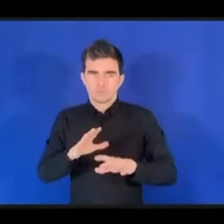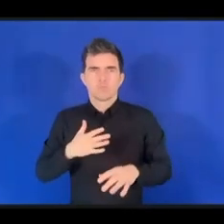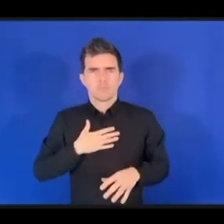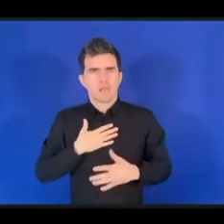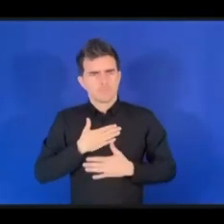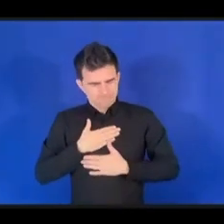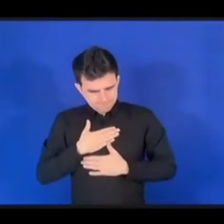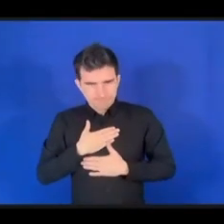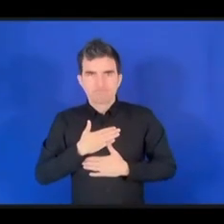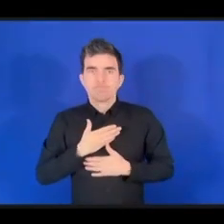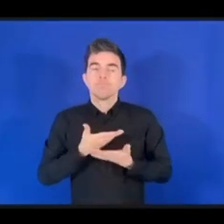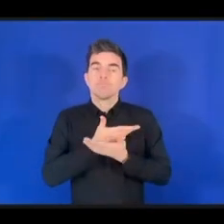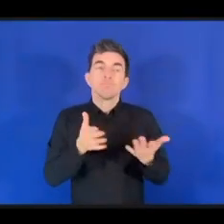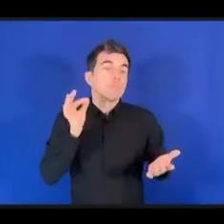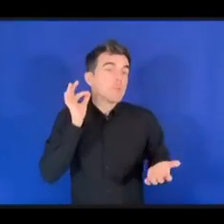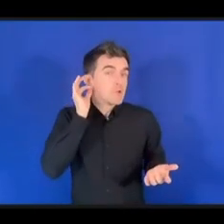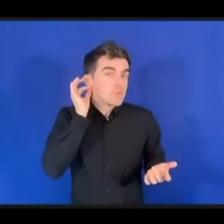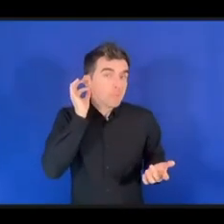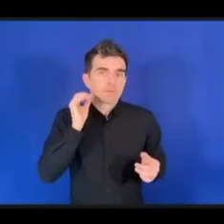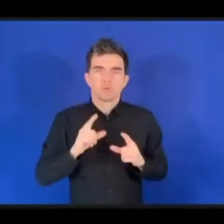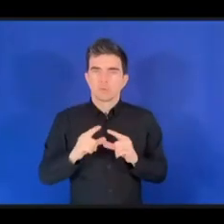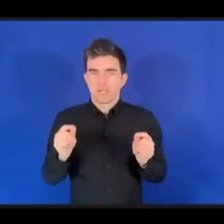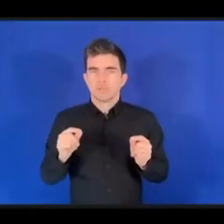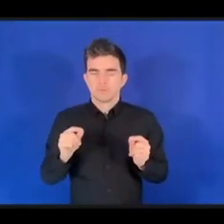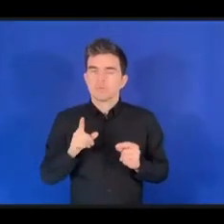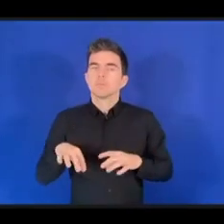总务省、